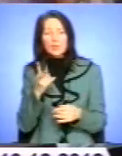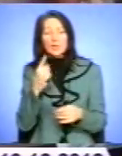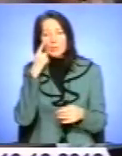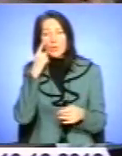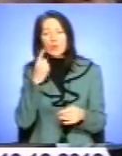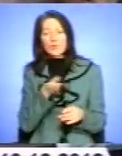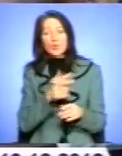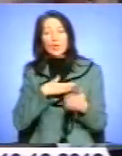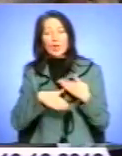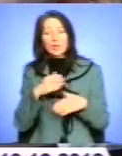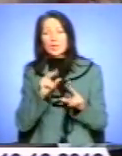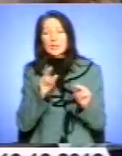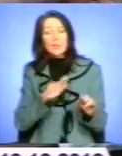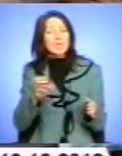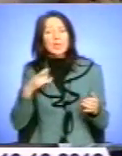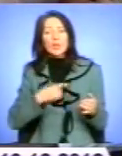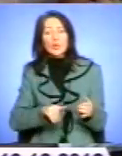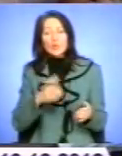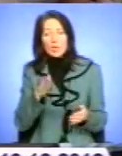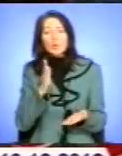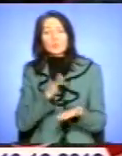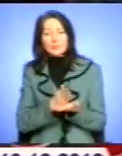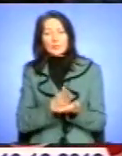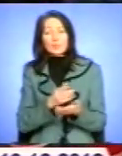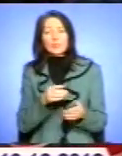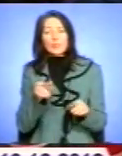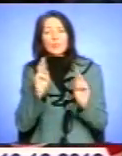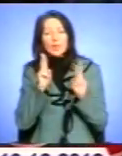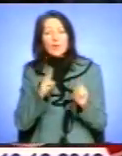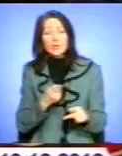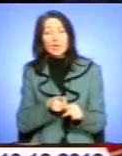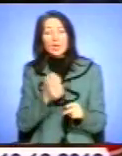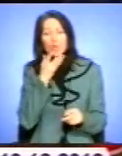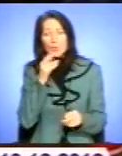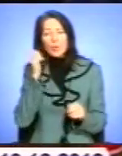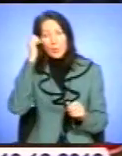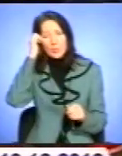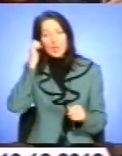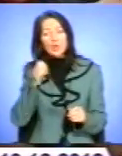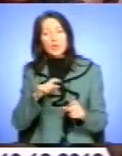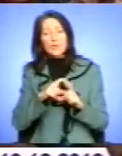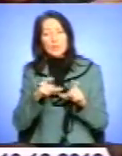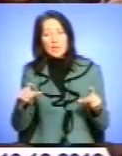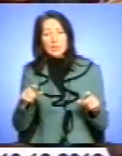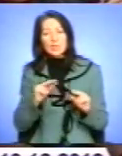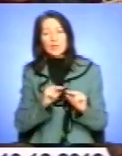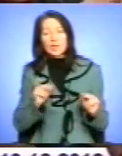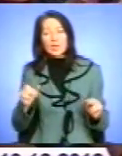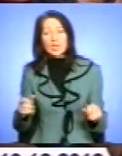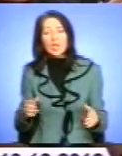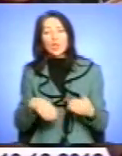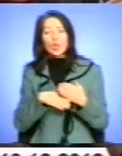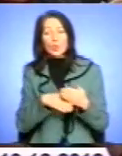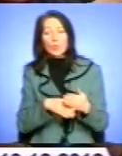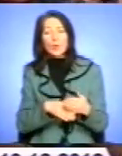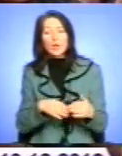не народжуються, ними стають. Воістину благословенне правило, яке добре пам'ятають у закладі. Викладачі намагаються підтримати дітей